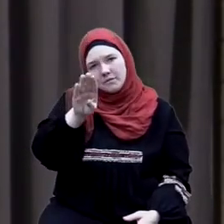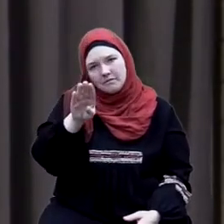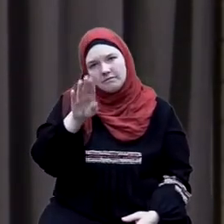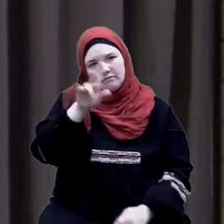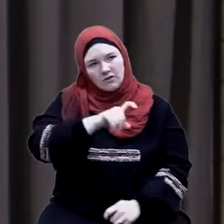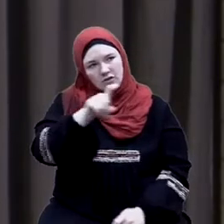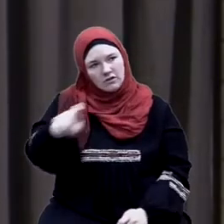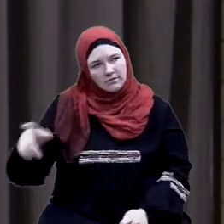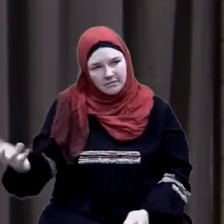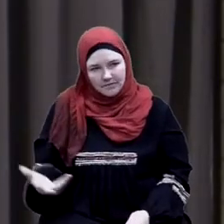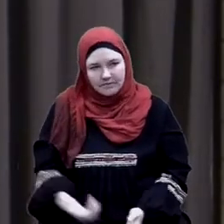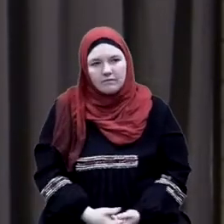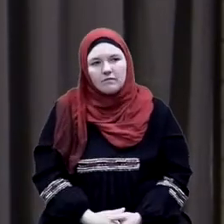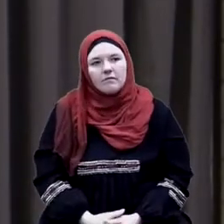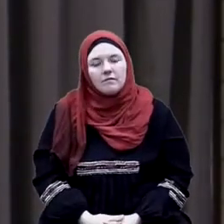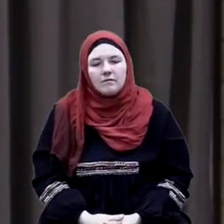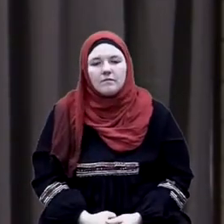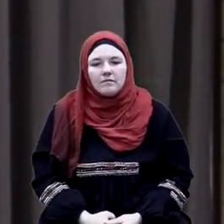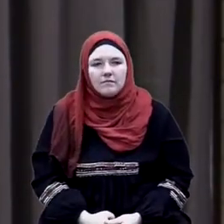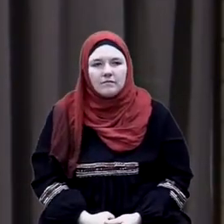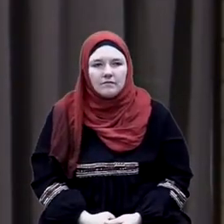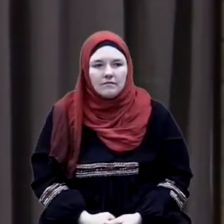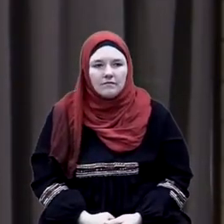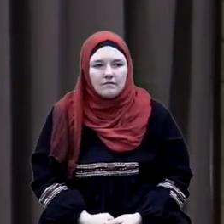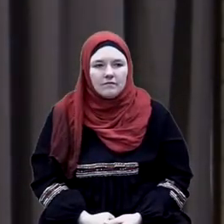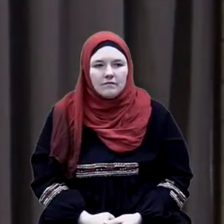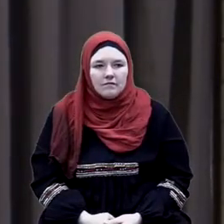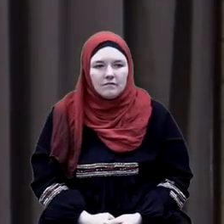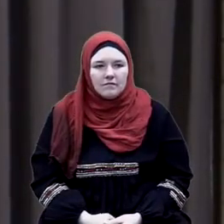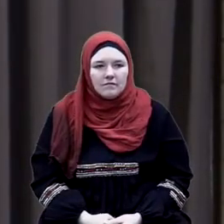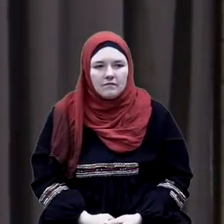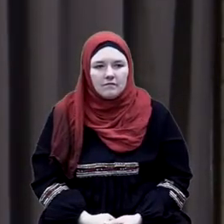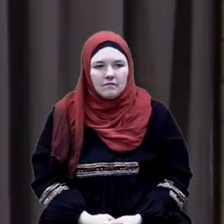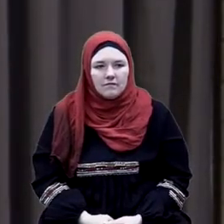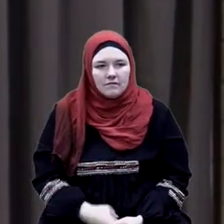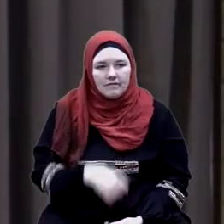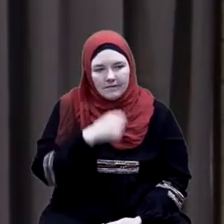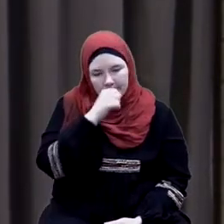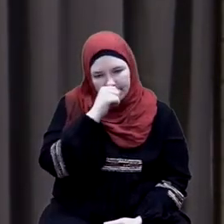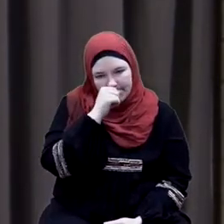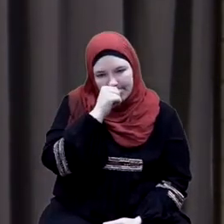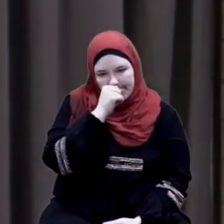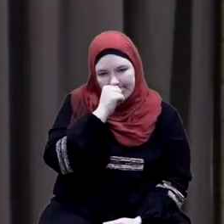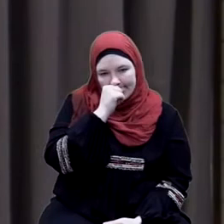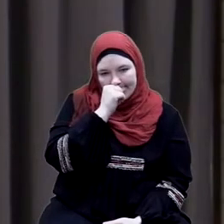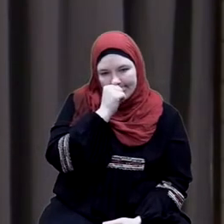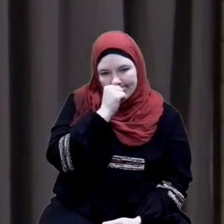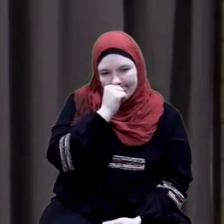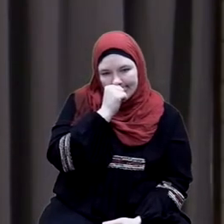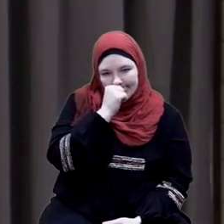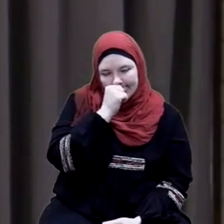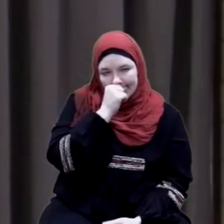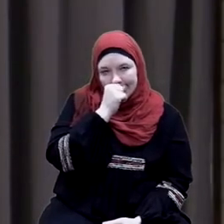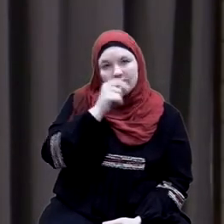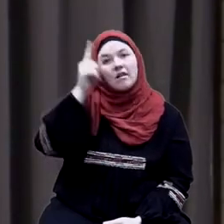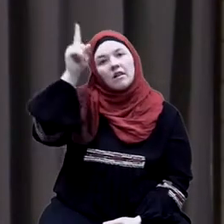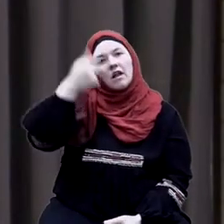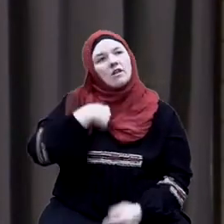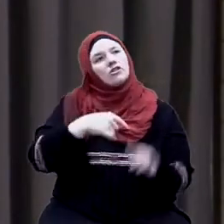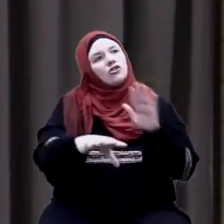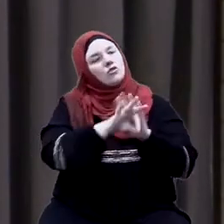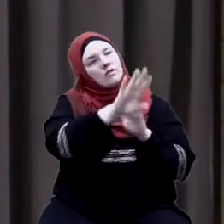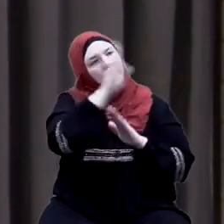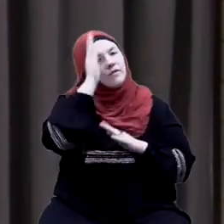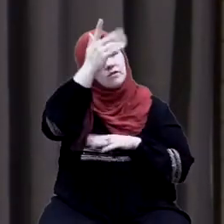الدِّينَ فَلَا تَمُوتُنَّ إِلَّا وَأَنْتُمْ مُسْلِمُونَ. Allah has chosen your faith for